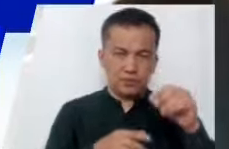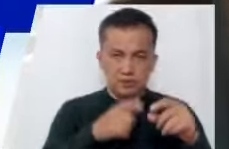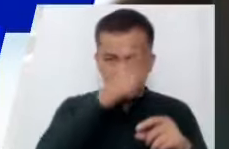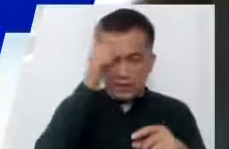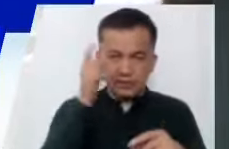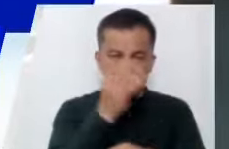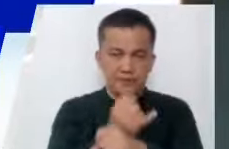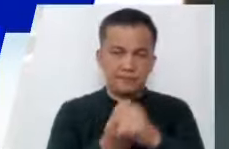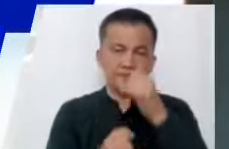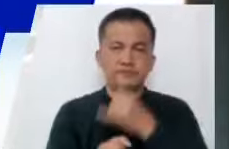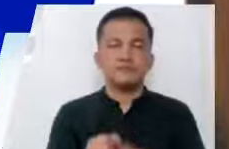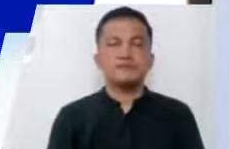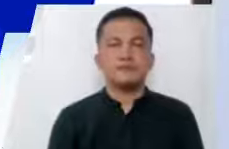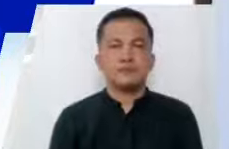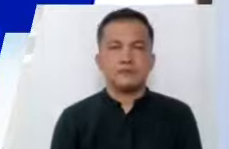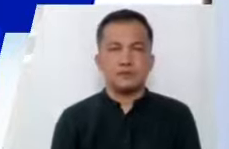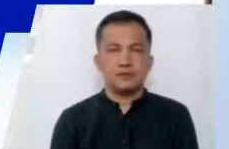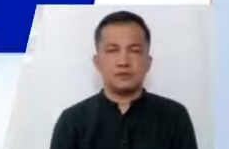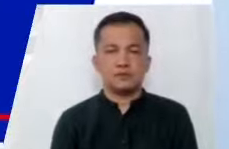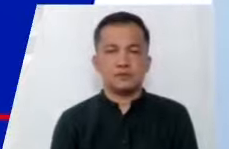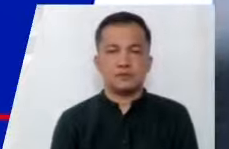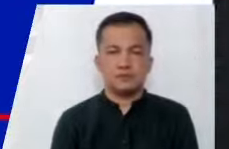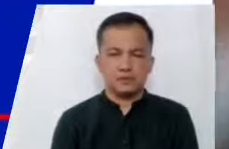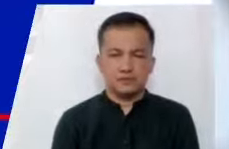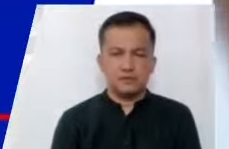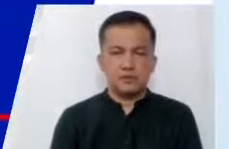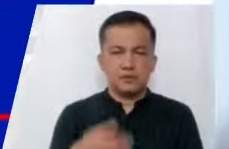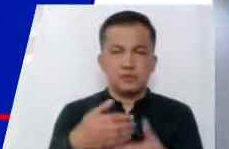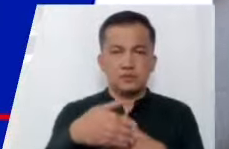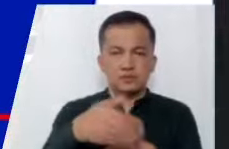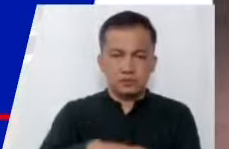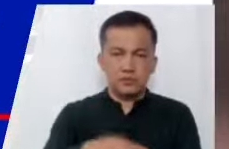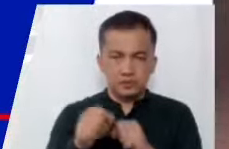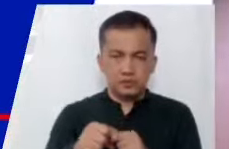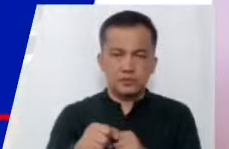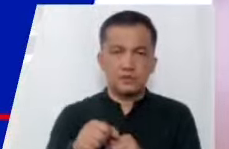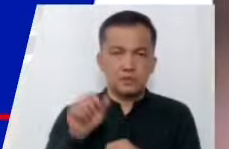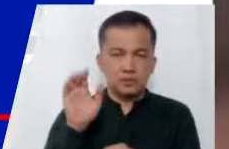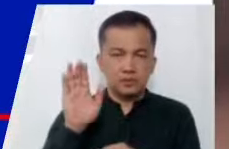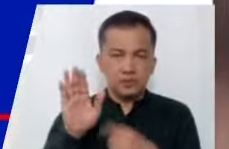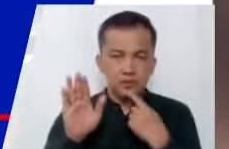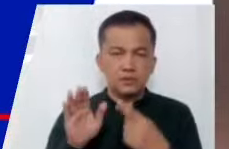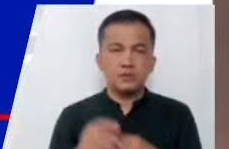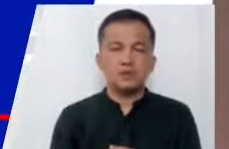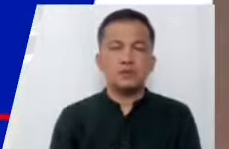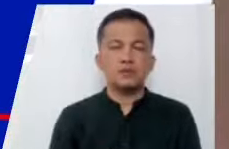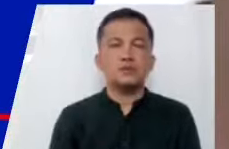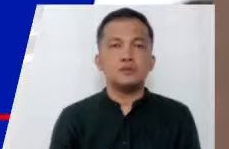Oh, ma'am, good evening. Pwede po tayo magbukas ng ilaw? Kailangan pa naman